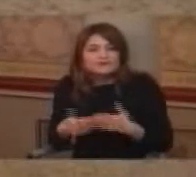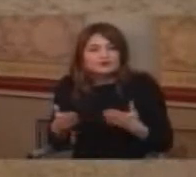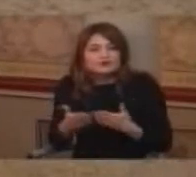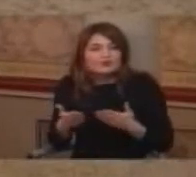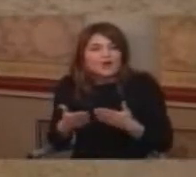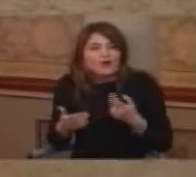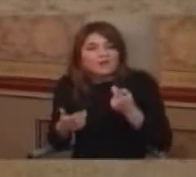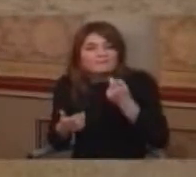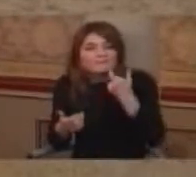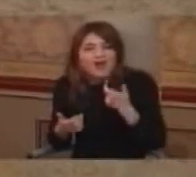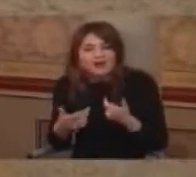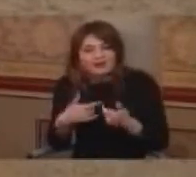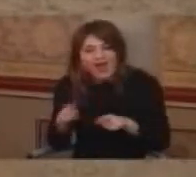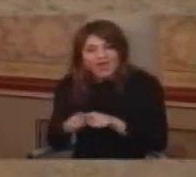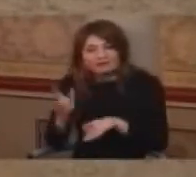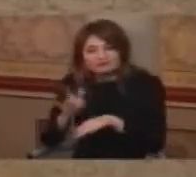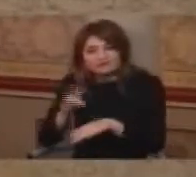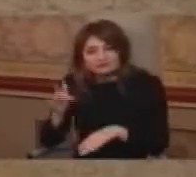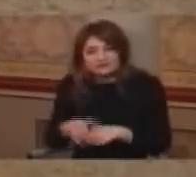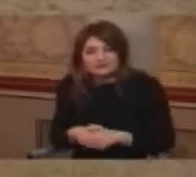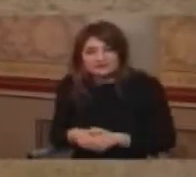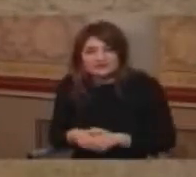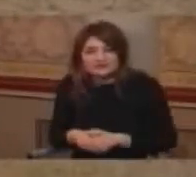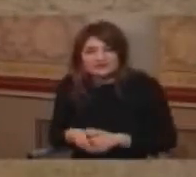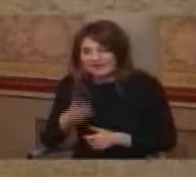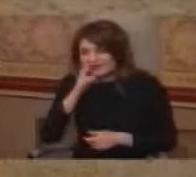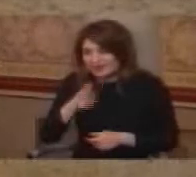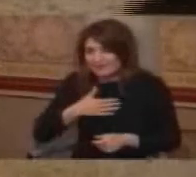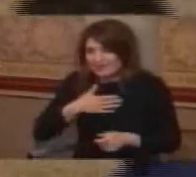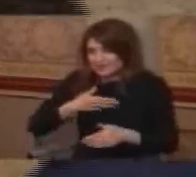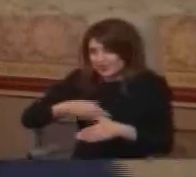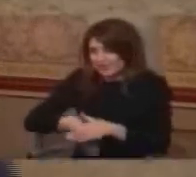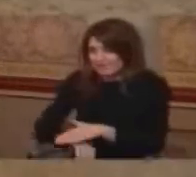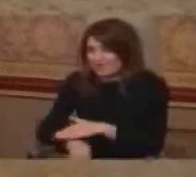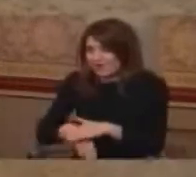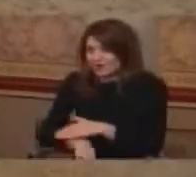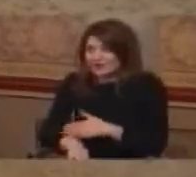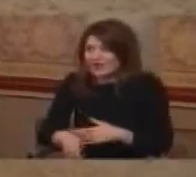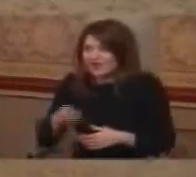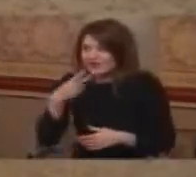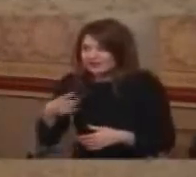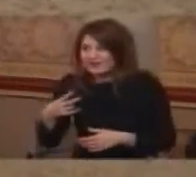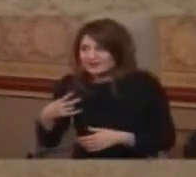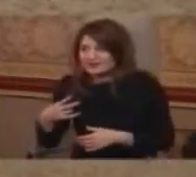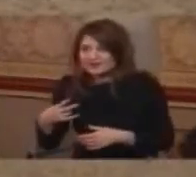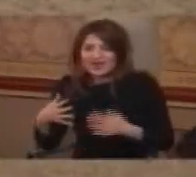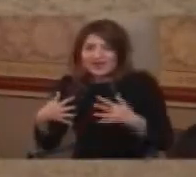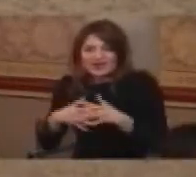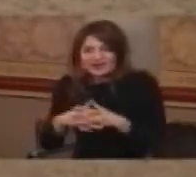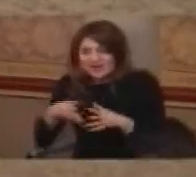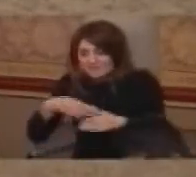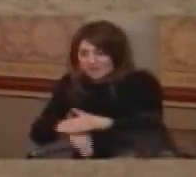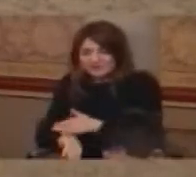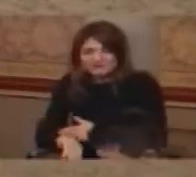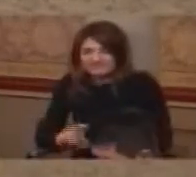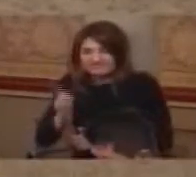malčice bolna kada vidim da naši pothodnici, 20 zagrebačkih pothodnika, nije dovoljno u funkciji. Čini